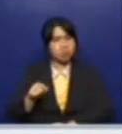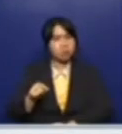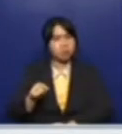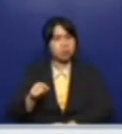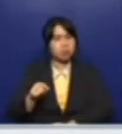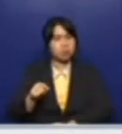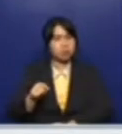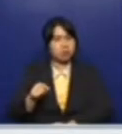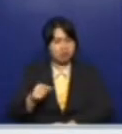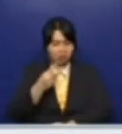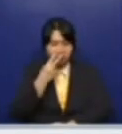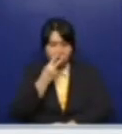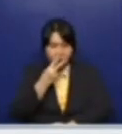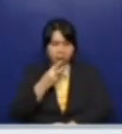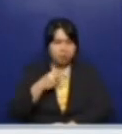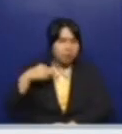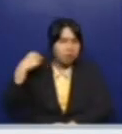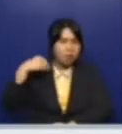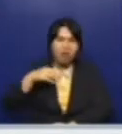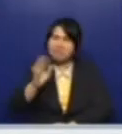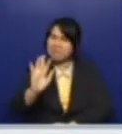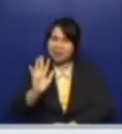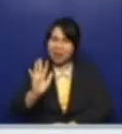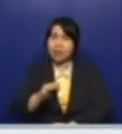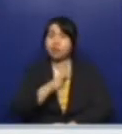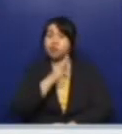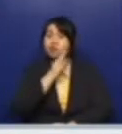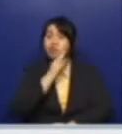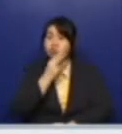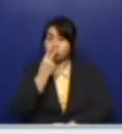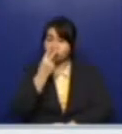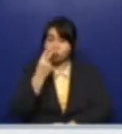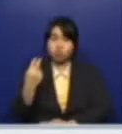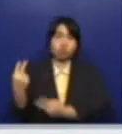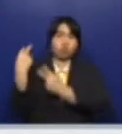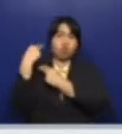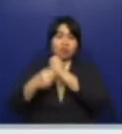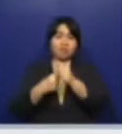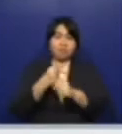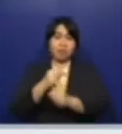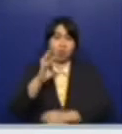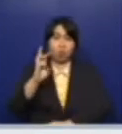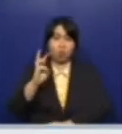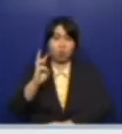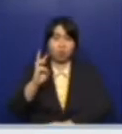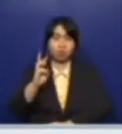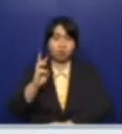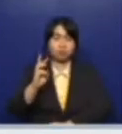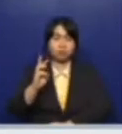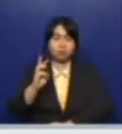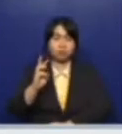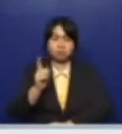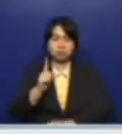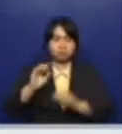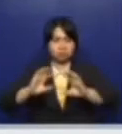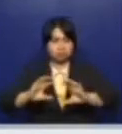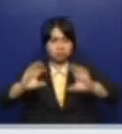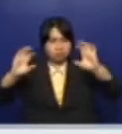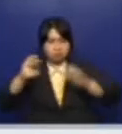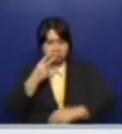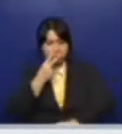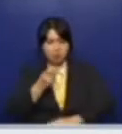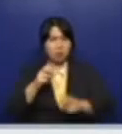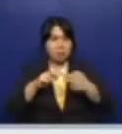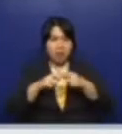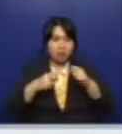ดาถ้าเรานับจาก6ปีที่ผ่านมาเนี่ยทางรัฐบาลจะไม่เคยเจอปัญหา